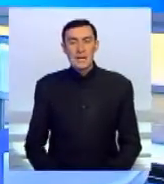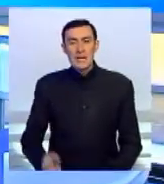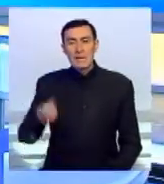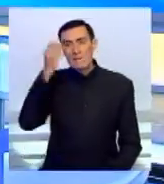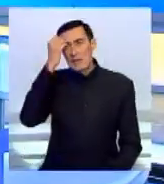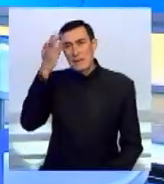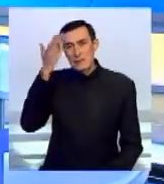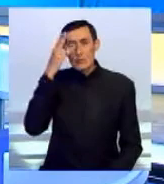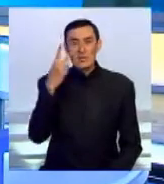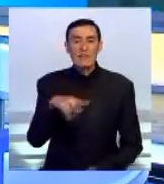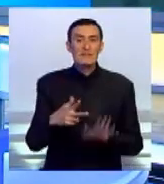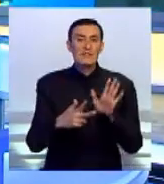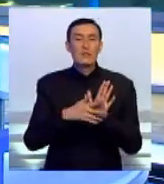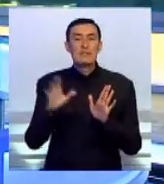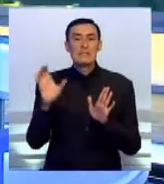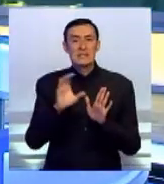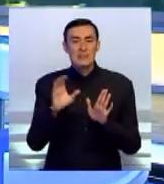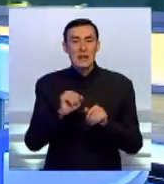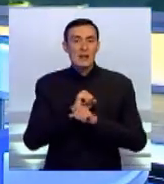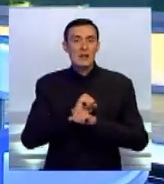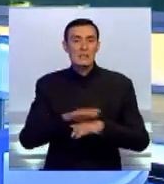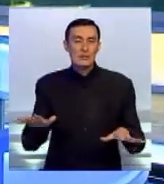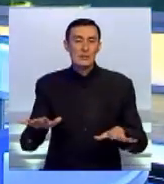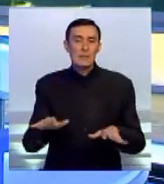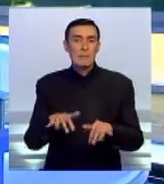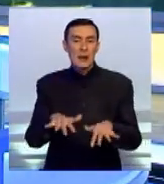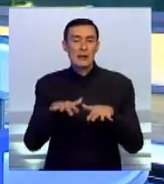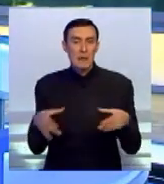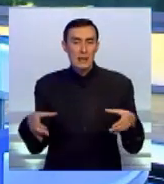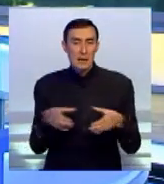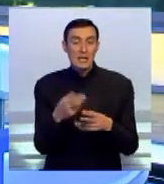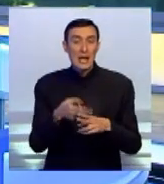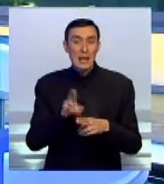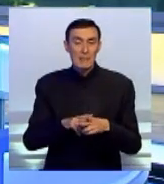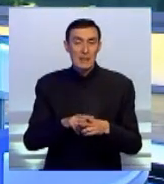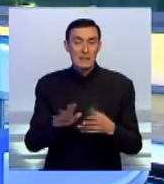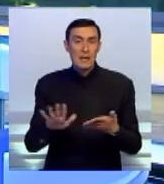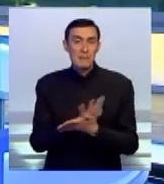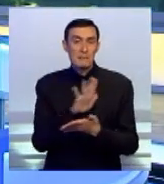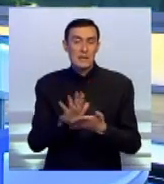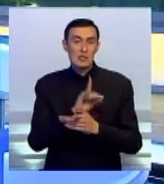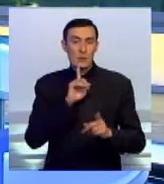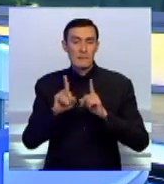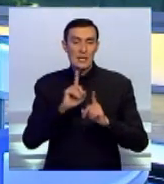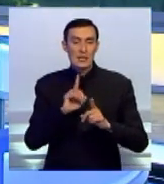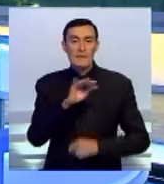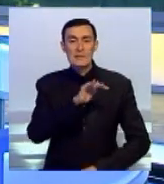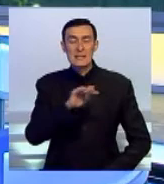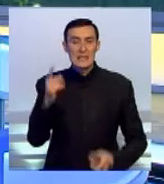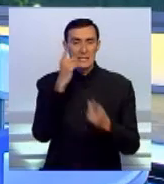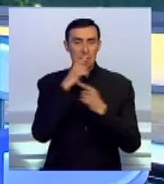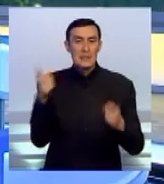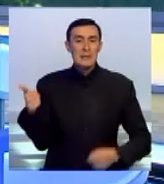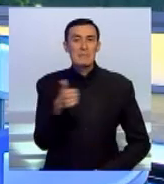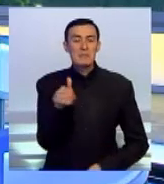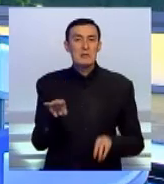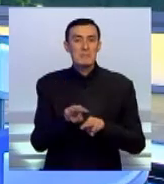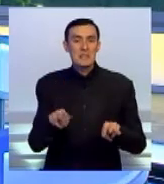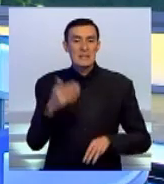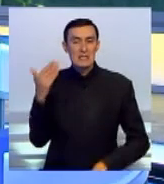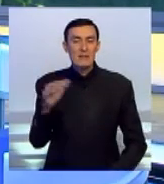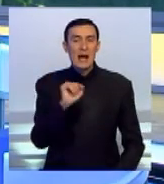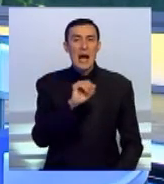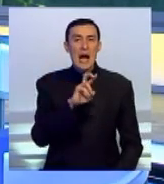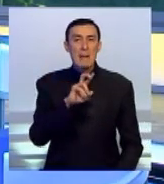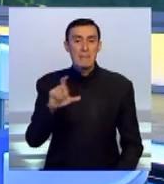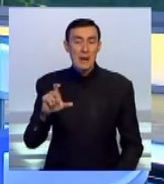В Японии 28 сентября распустят нижнюю палату парламента. Об этом на пресс-конференции в Токио официально объявил премьер-министр страны